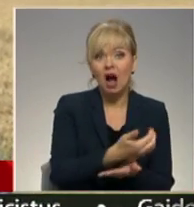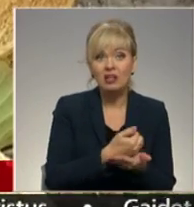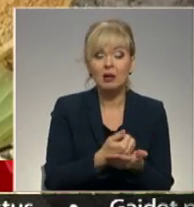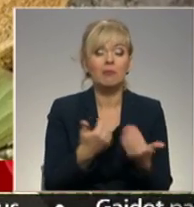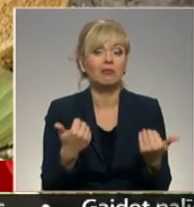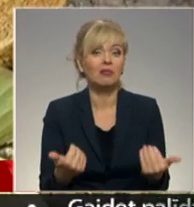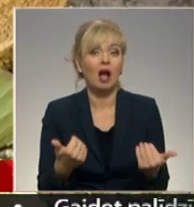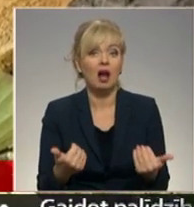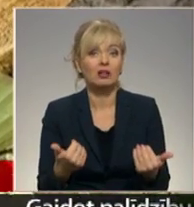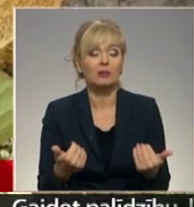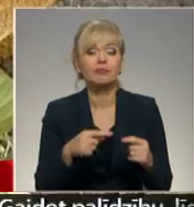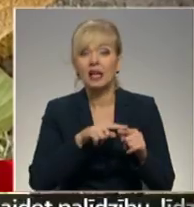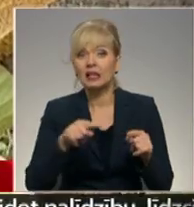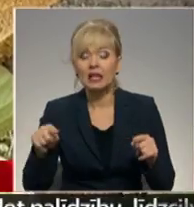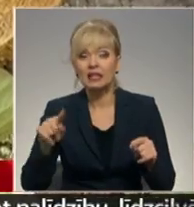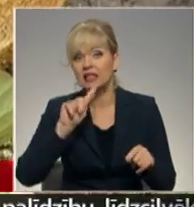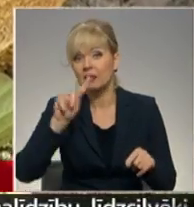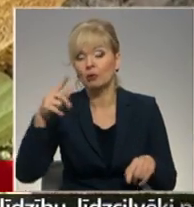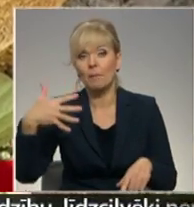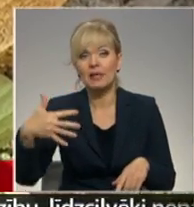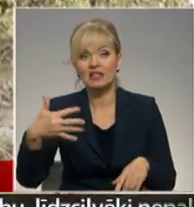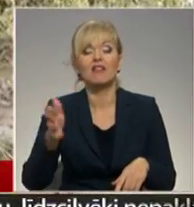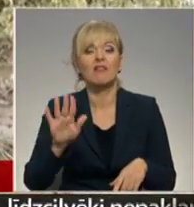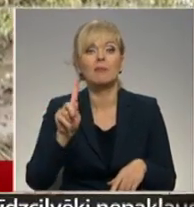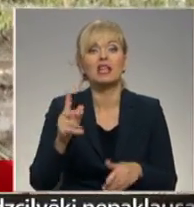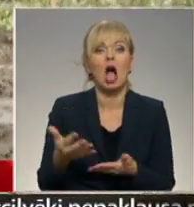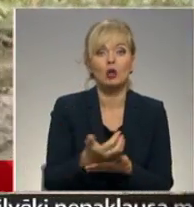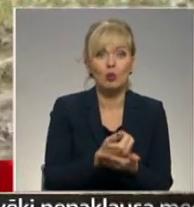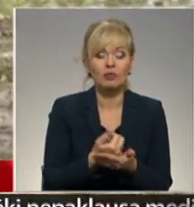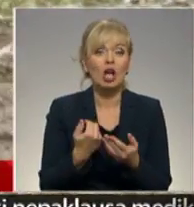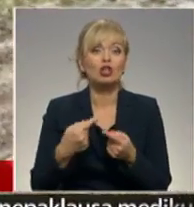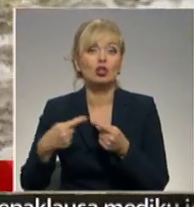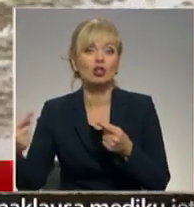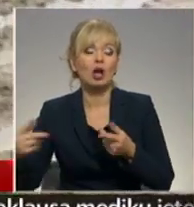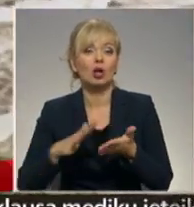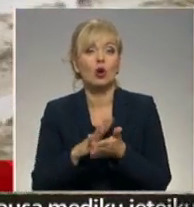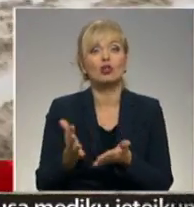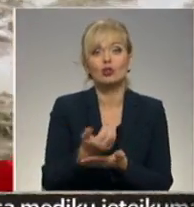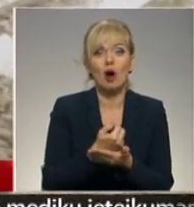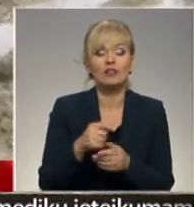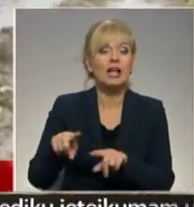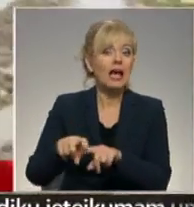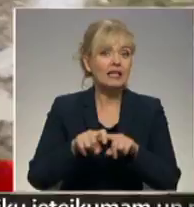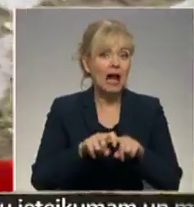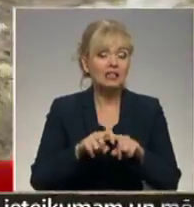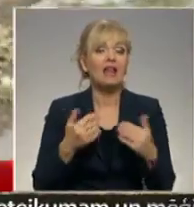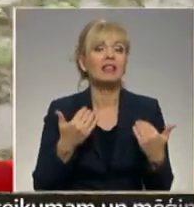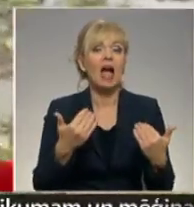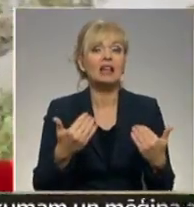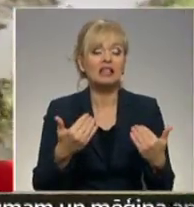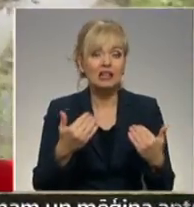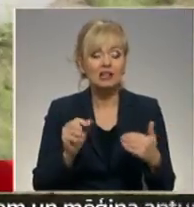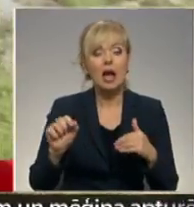tagad mēs līdz 150 varam novākt. Šo sezonu ražas novākšanā iesaistītas vairākas tehnikas vienības,